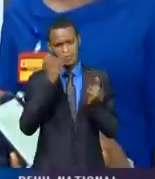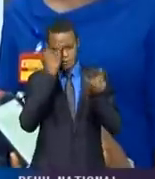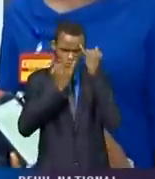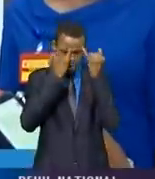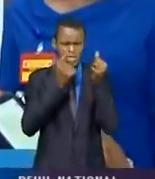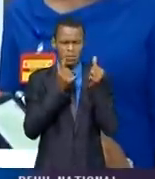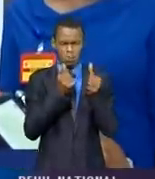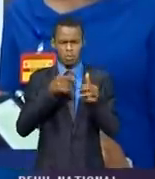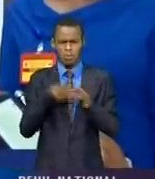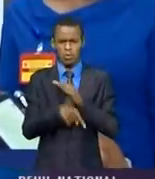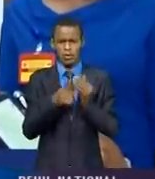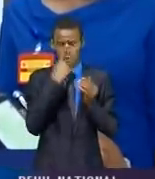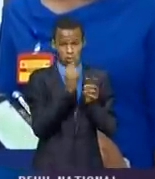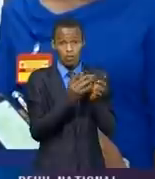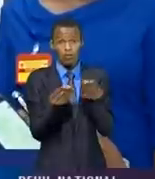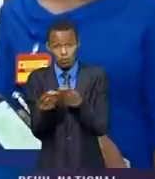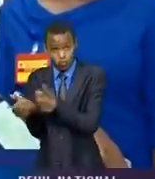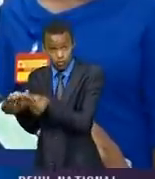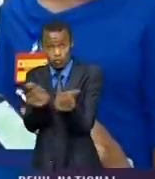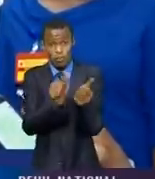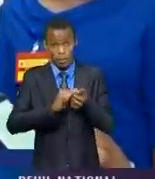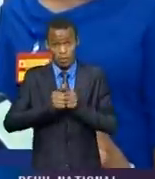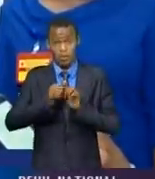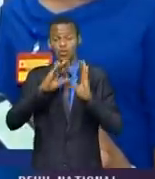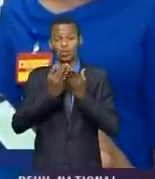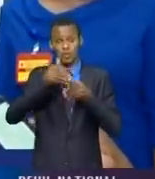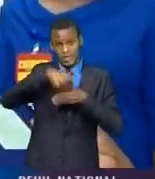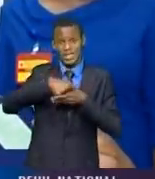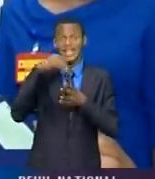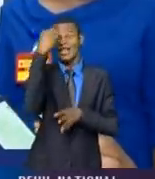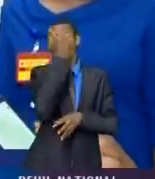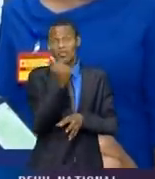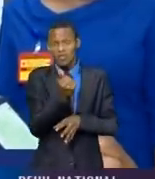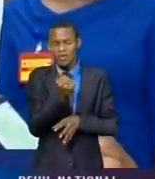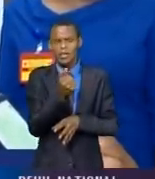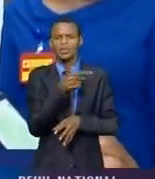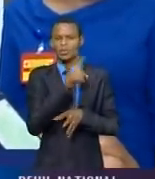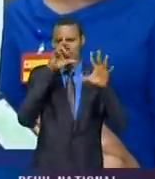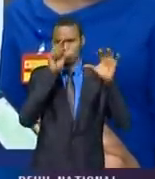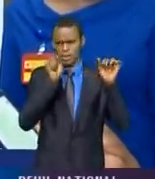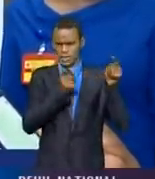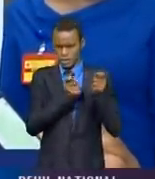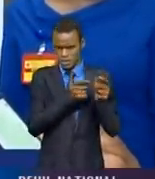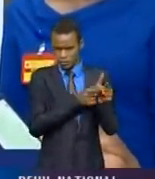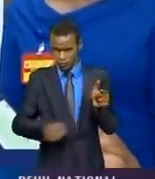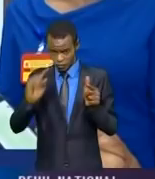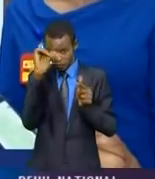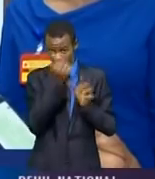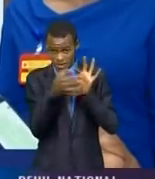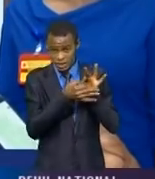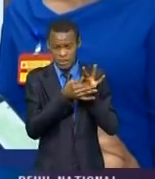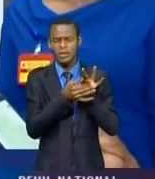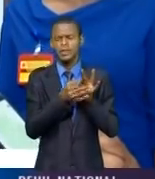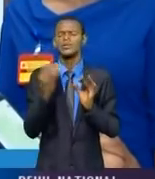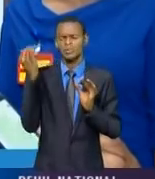président de de l'union est parfaitement conscient des enjeux et il a apporté tout son soutien à la